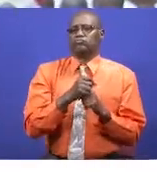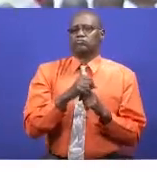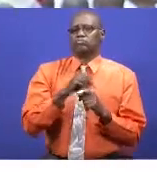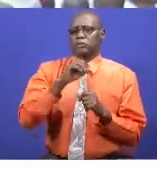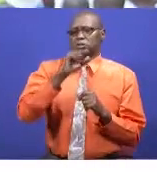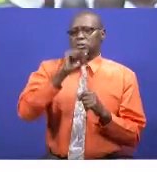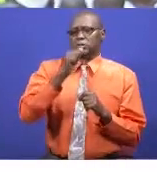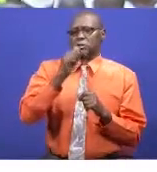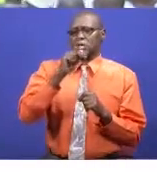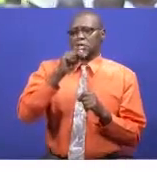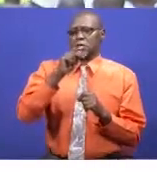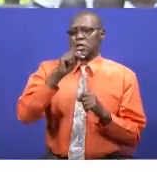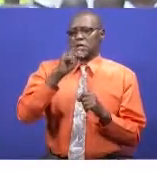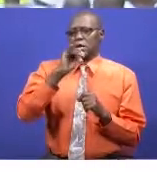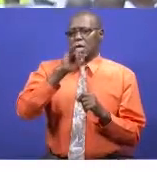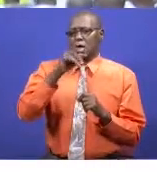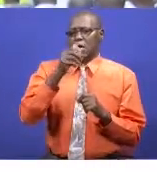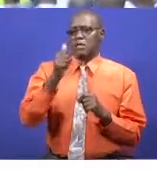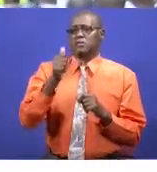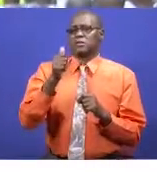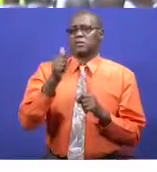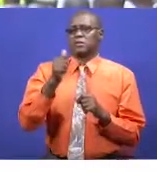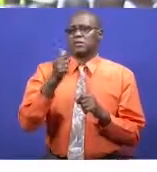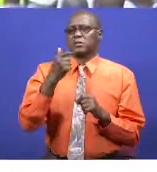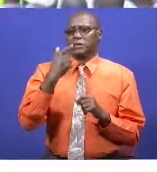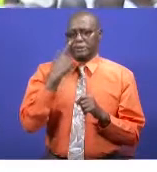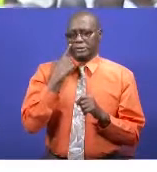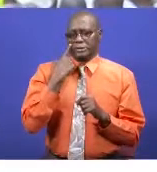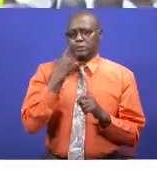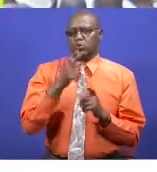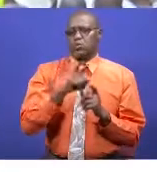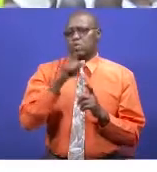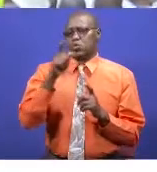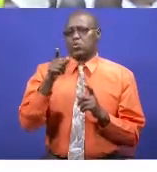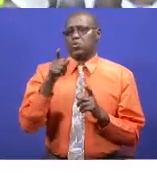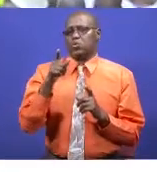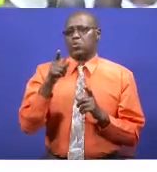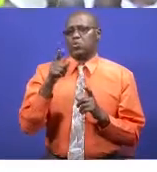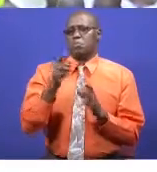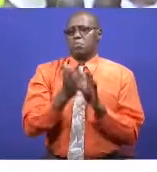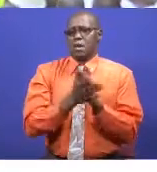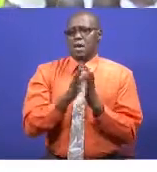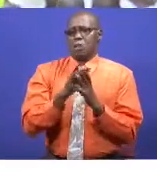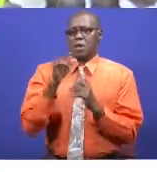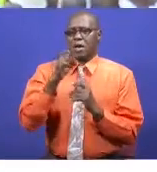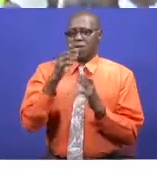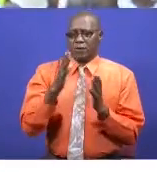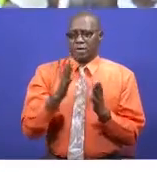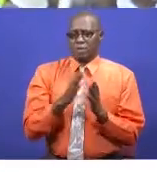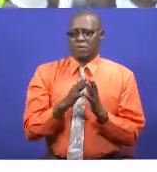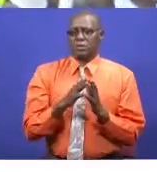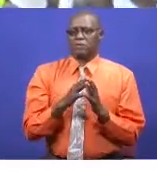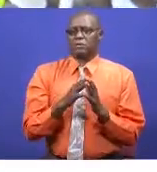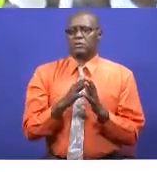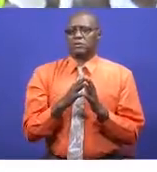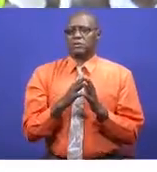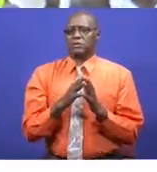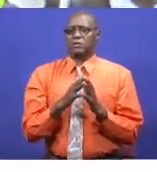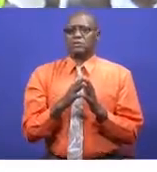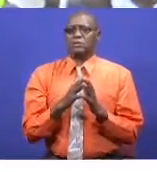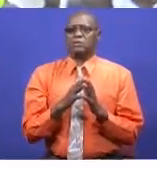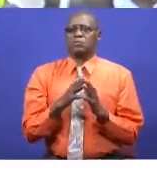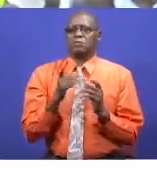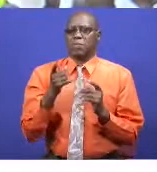Sakaja ako na zaidi ya 165 akifuatwa na 35. Mimi nataka niambie Sakaja, hiyo kotini bwana